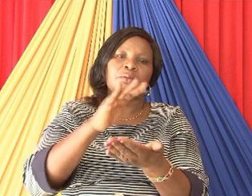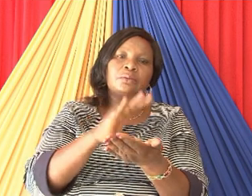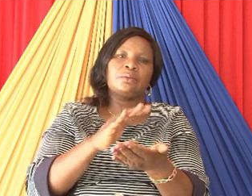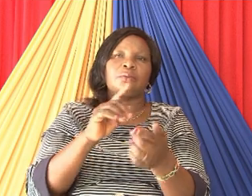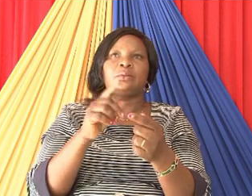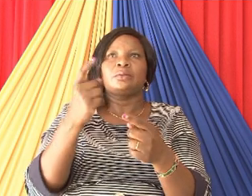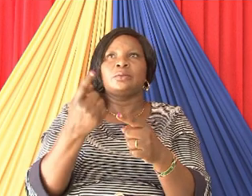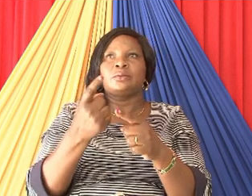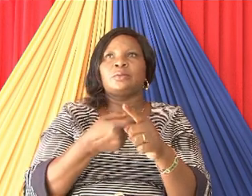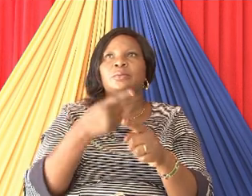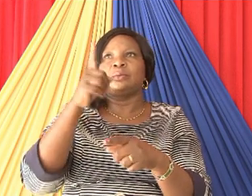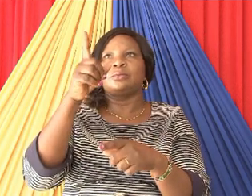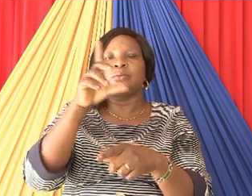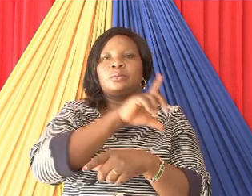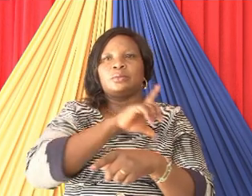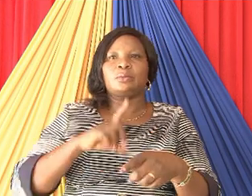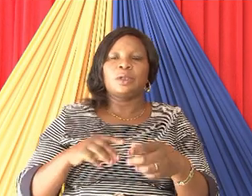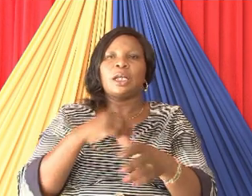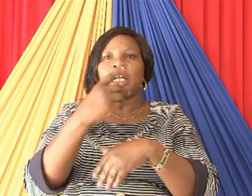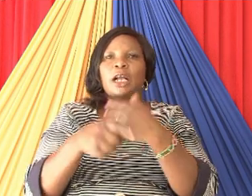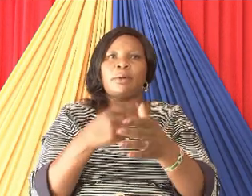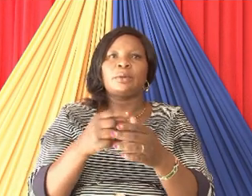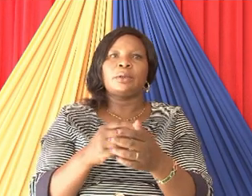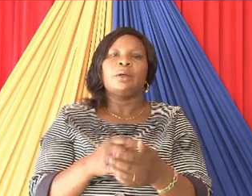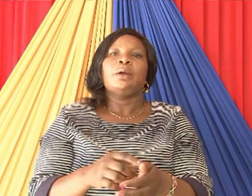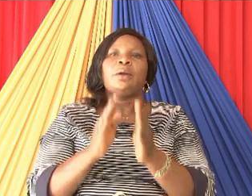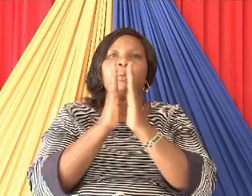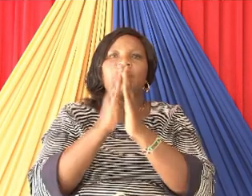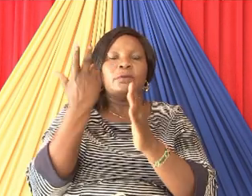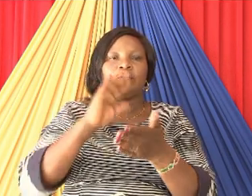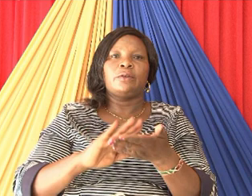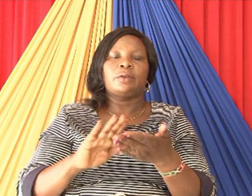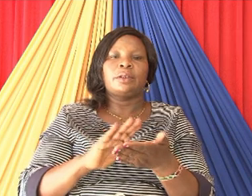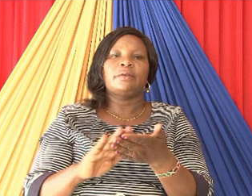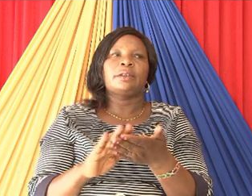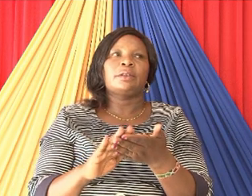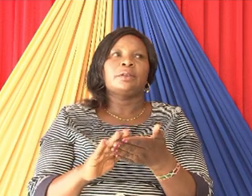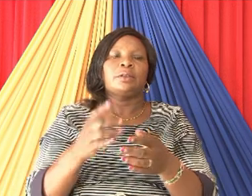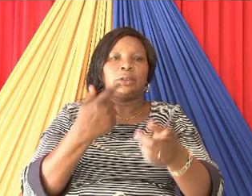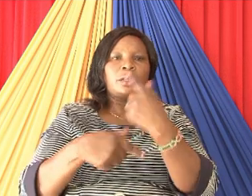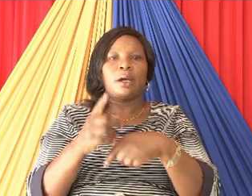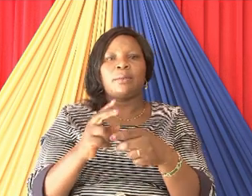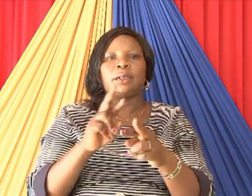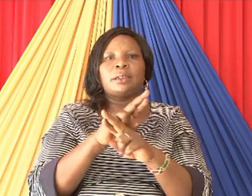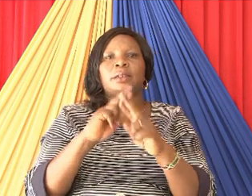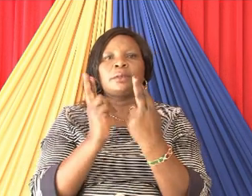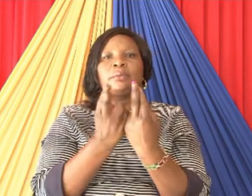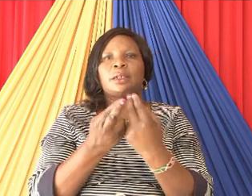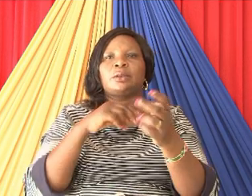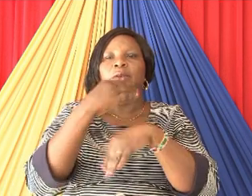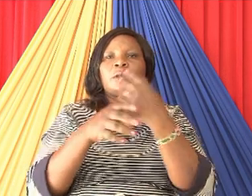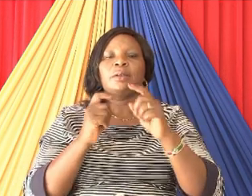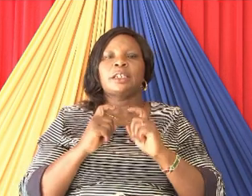ndiposa tunakuja kwa Mungu wetu tukiomba msamaha. Tumejua umetuambia tukija mbele yako na kutubu dhambi zetu